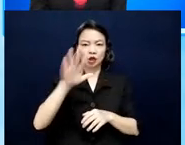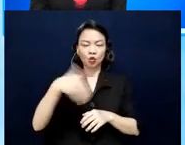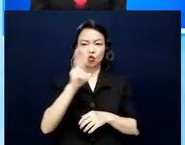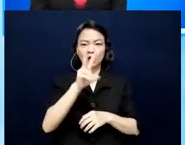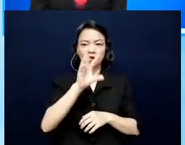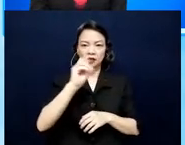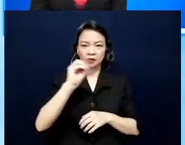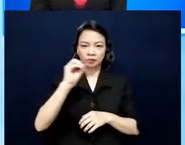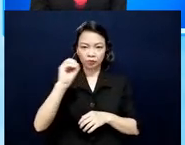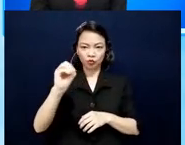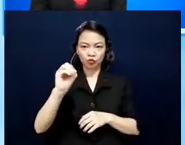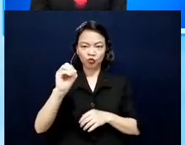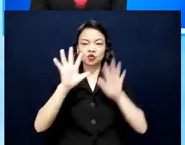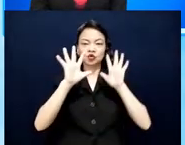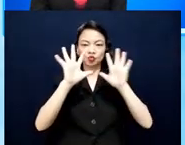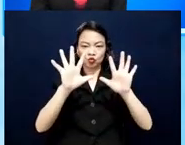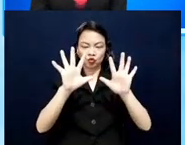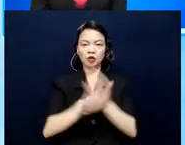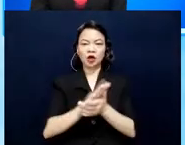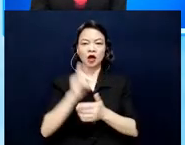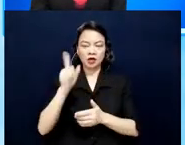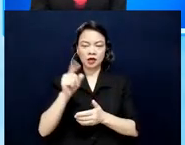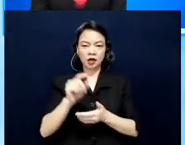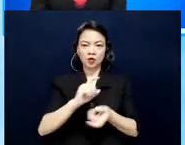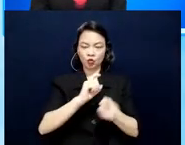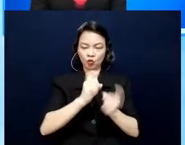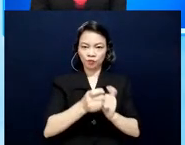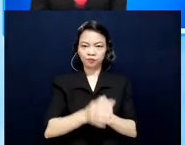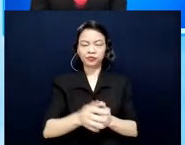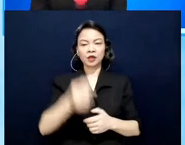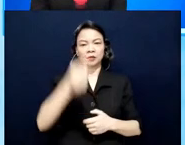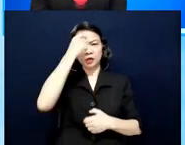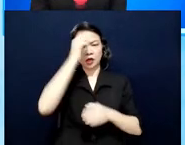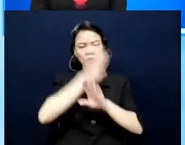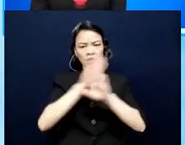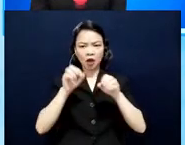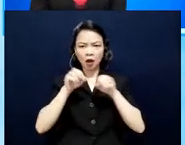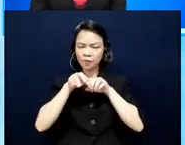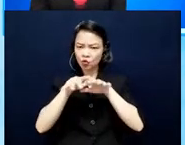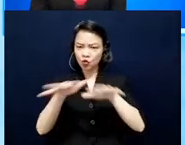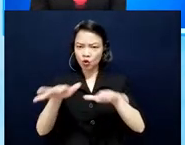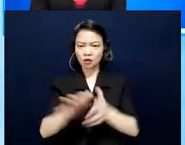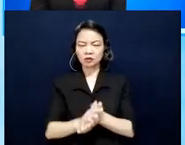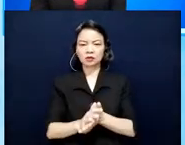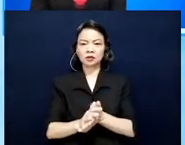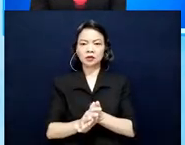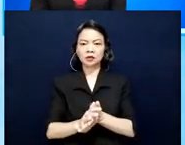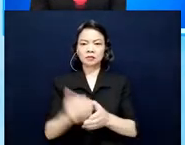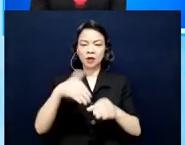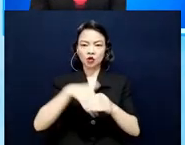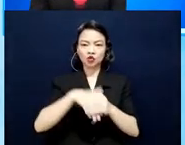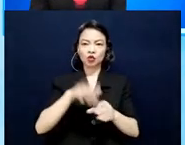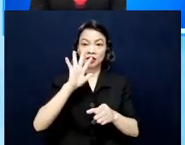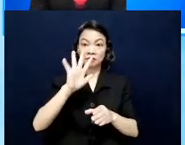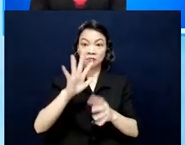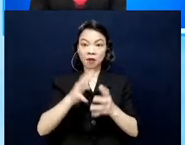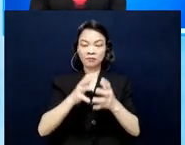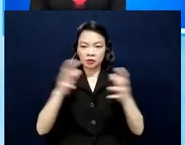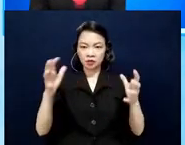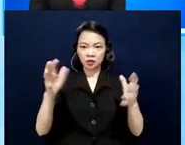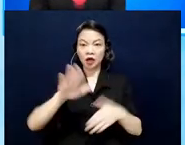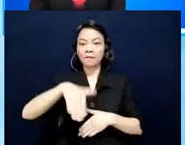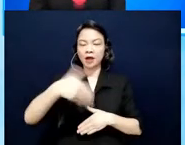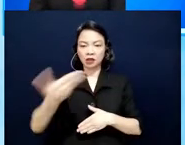pergeseran, di mana penyakit tidak menular menempati 5 besar penyakit kesakitan dan kematian di